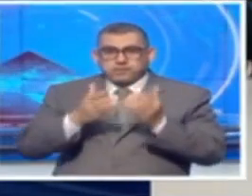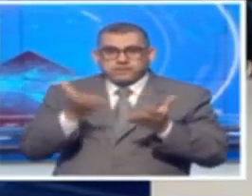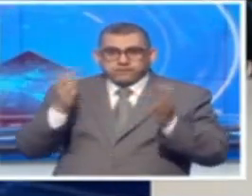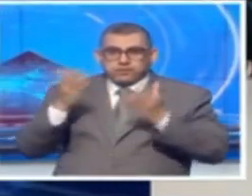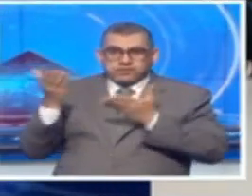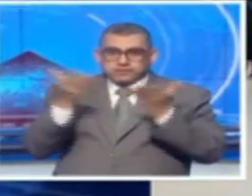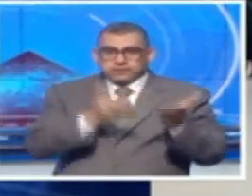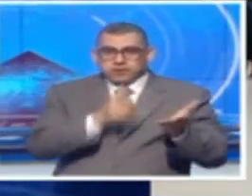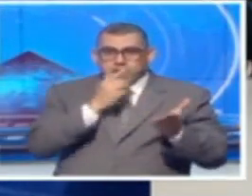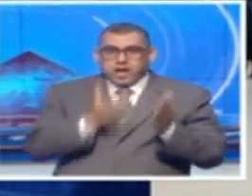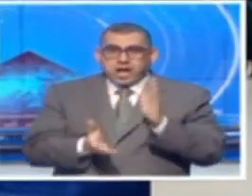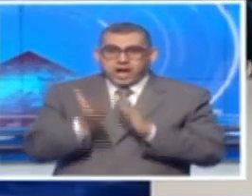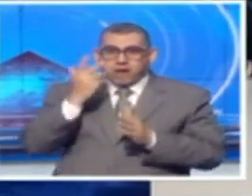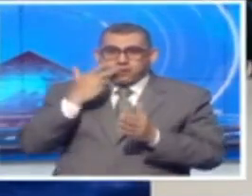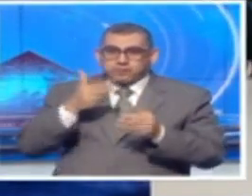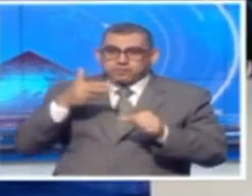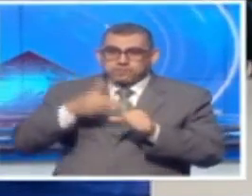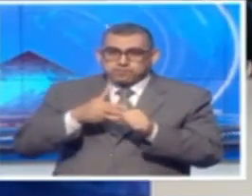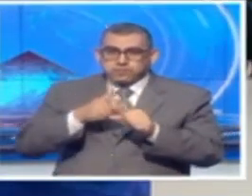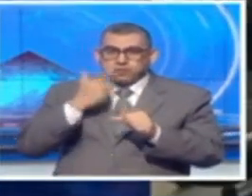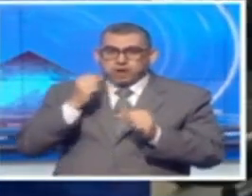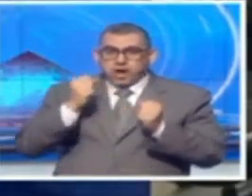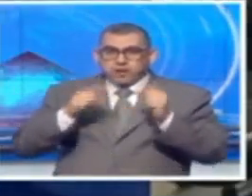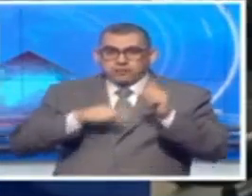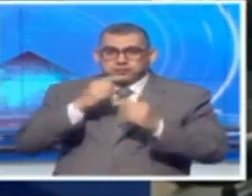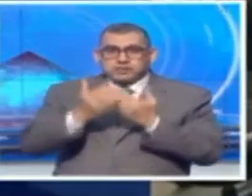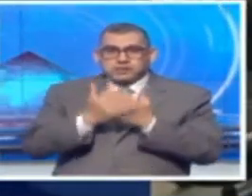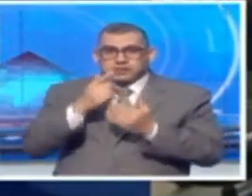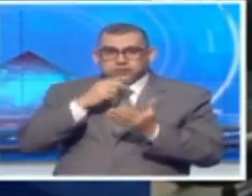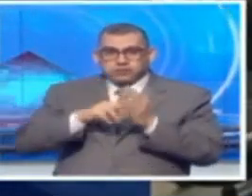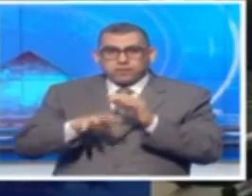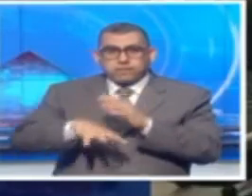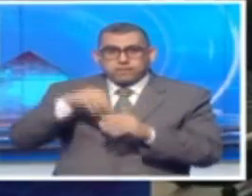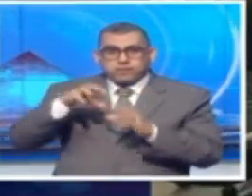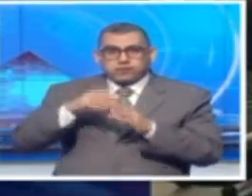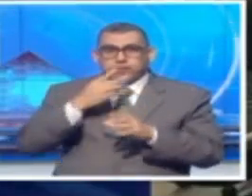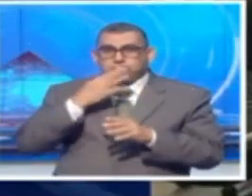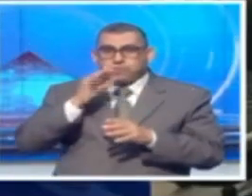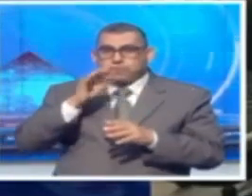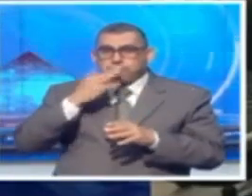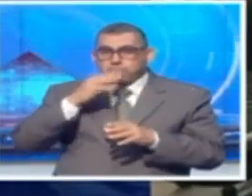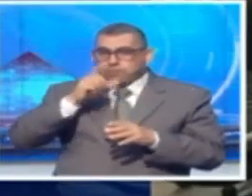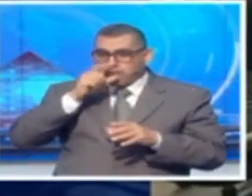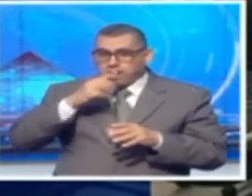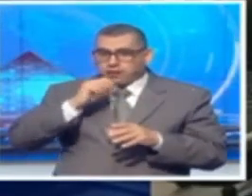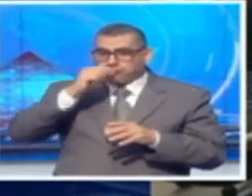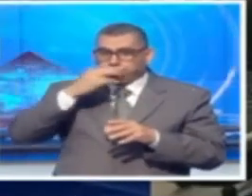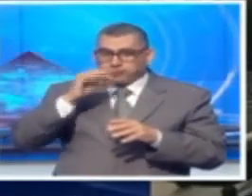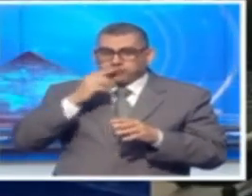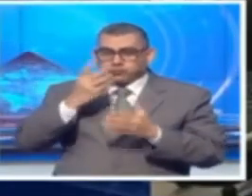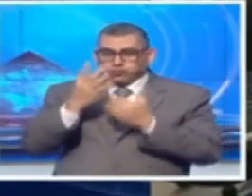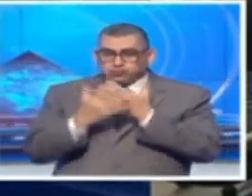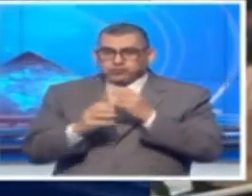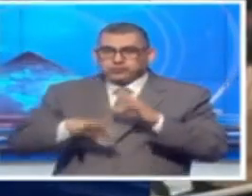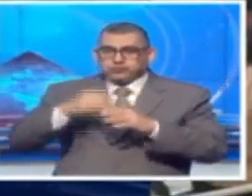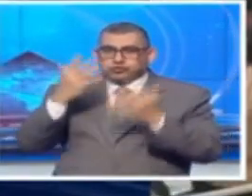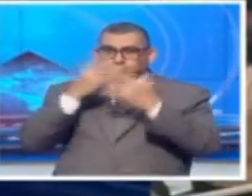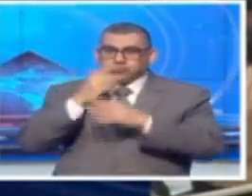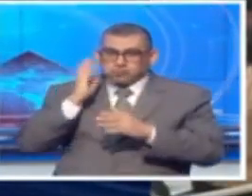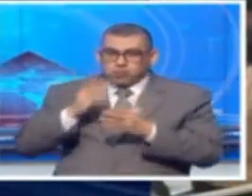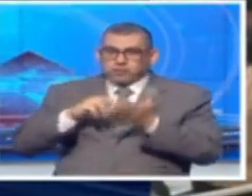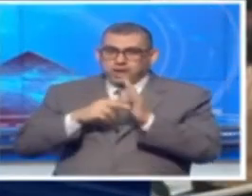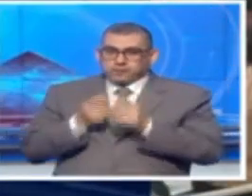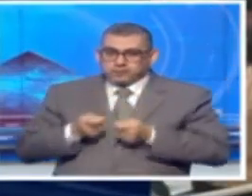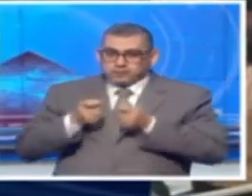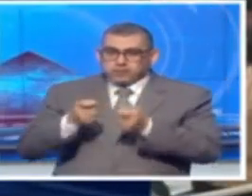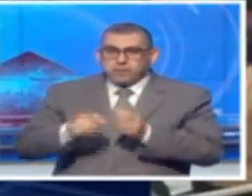المحلية، خاصة قطاعات الطاقة المتجددة ومشروعات تحلية المياه، كما ناقشت آليات وسبل